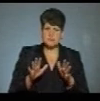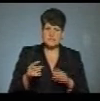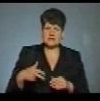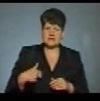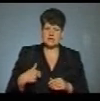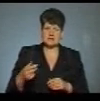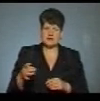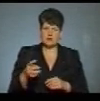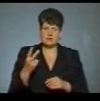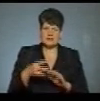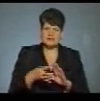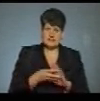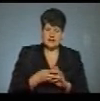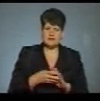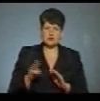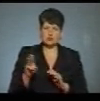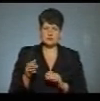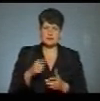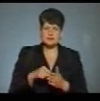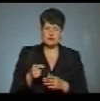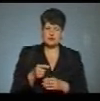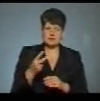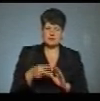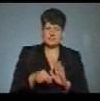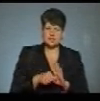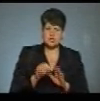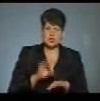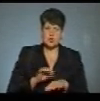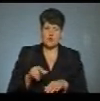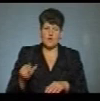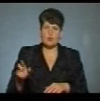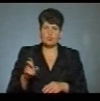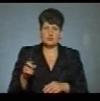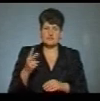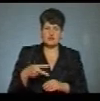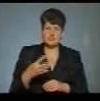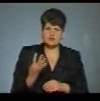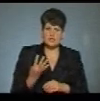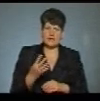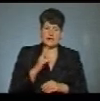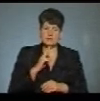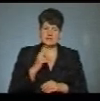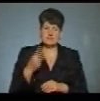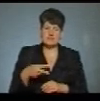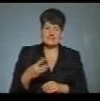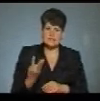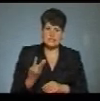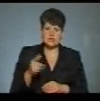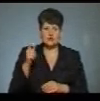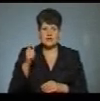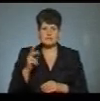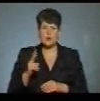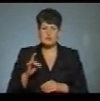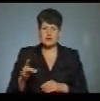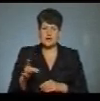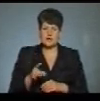Заріщицький – 29, Шумський район і місто Тернопіль – по 26 хворих, Бучицький – 24, Кременецький – 23, Чортківський і Козівський